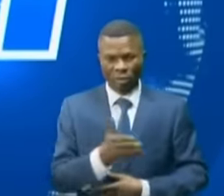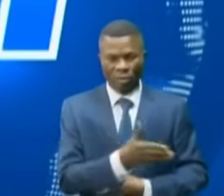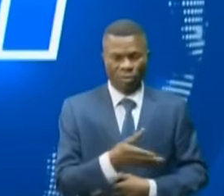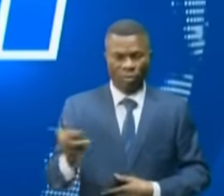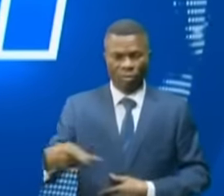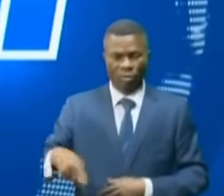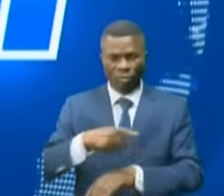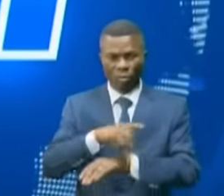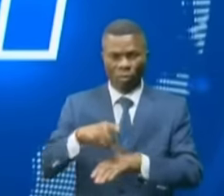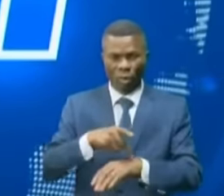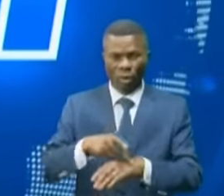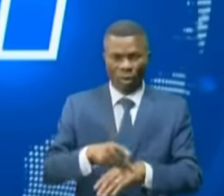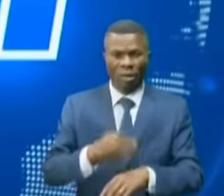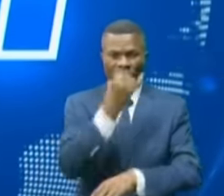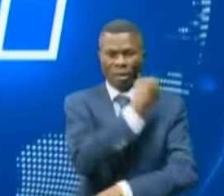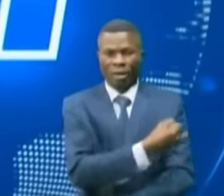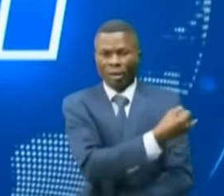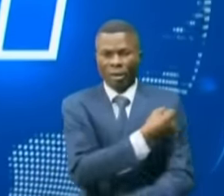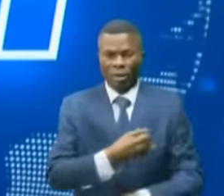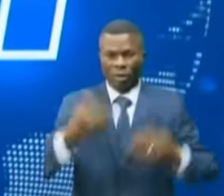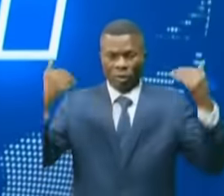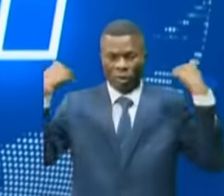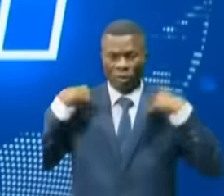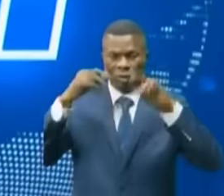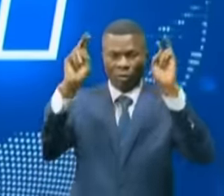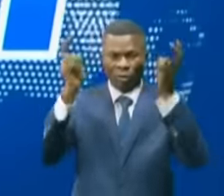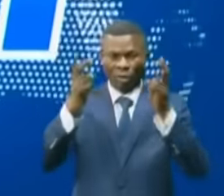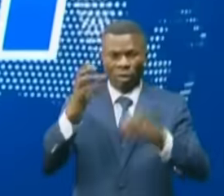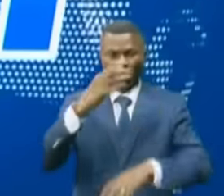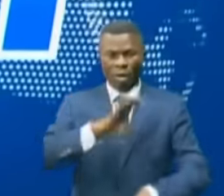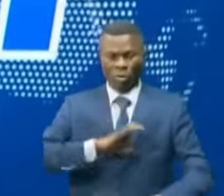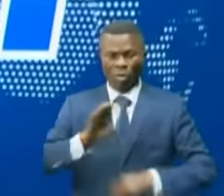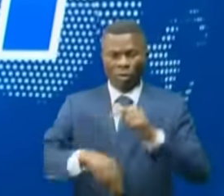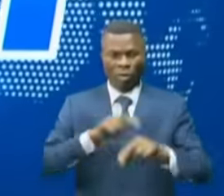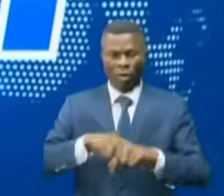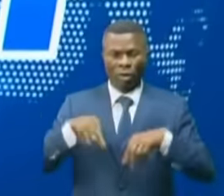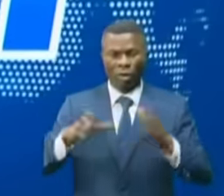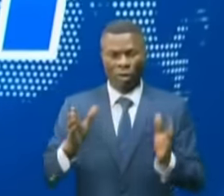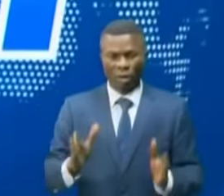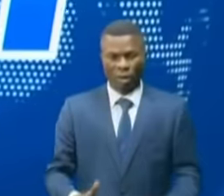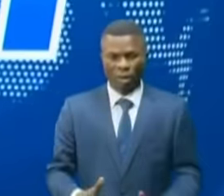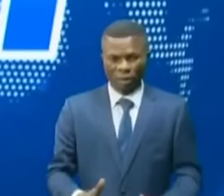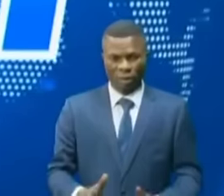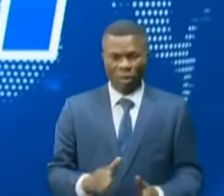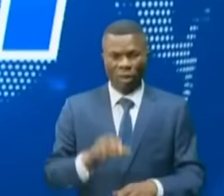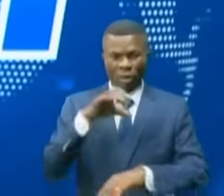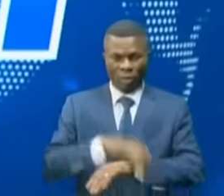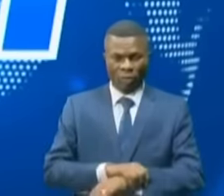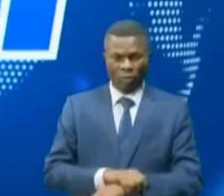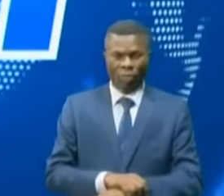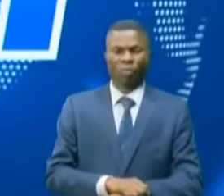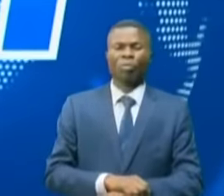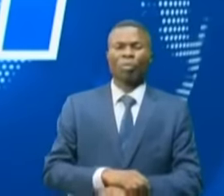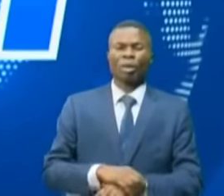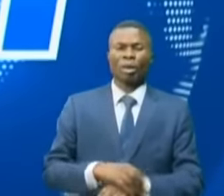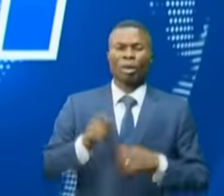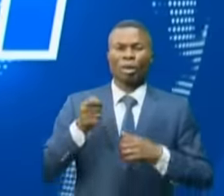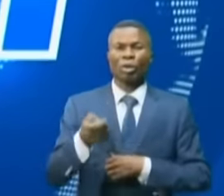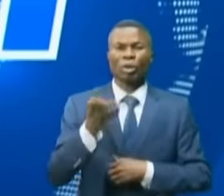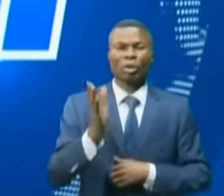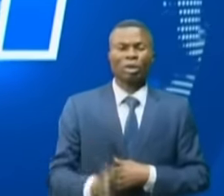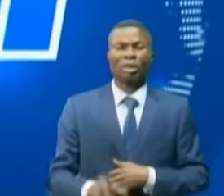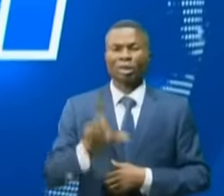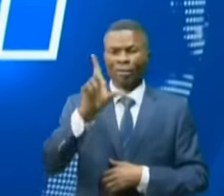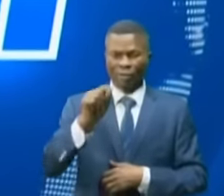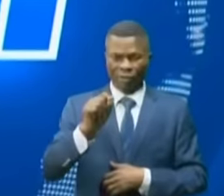La province de l'Ituri, le commissariat urbain de la police nationale congolaise a arrêté une vingtaine de présumés